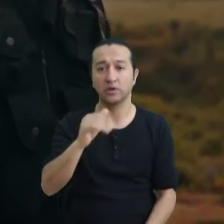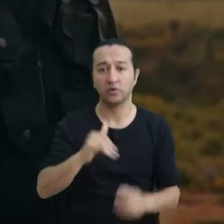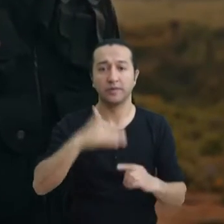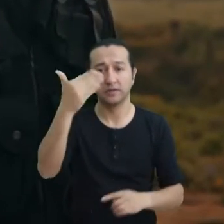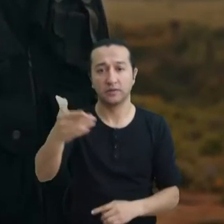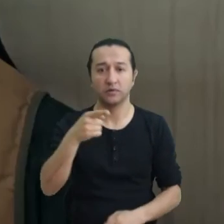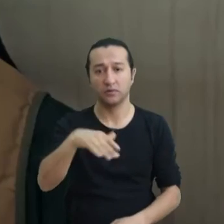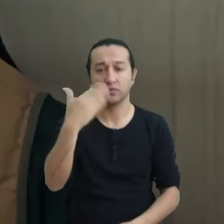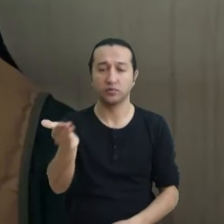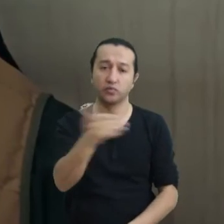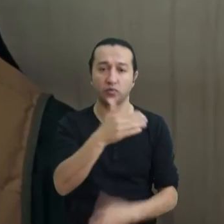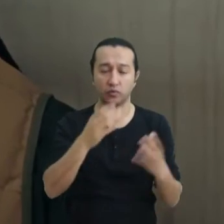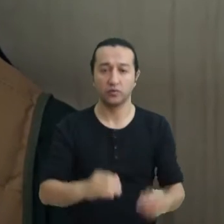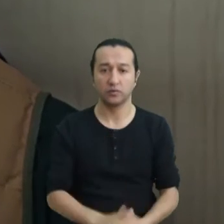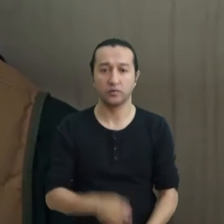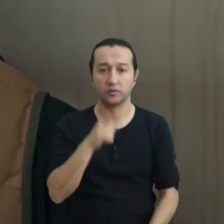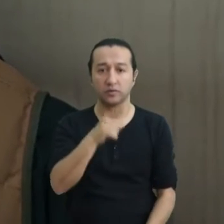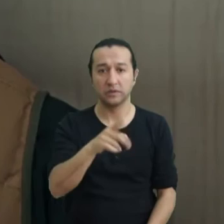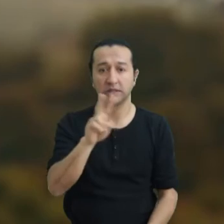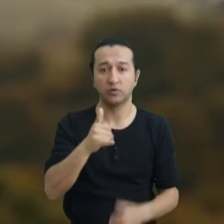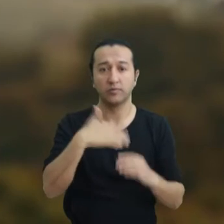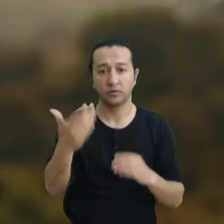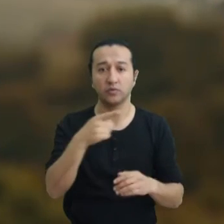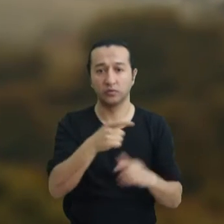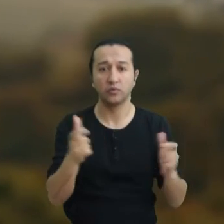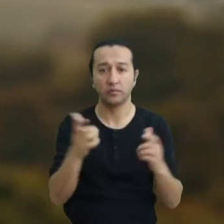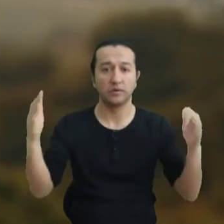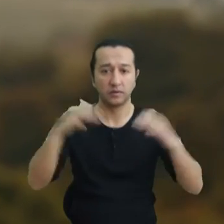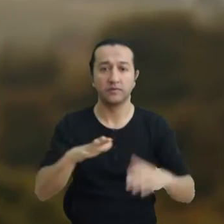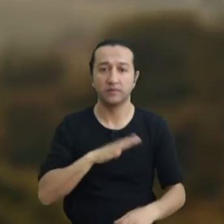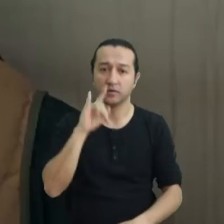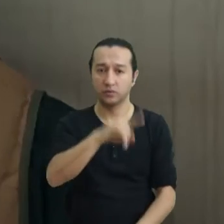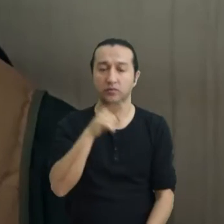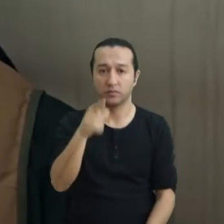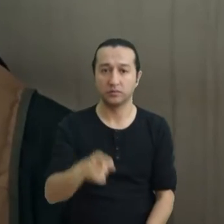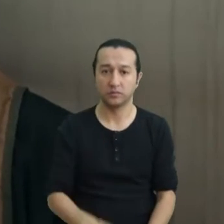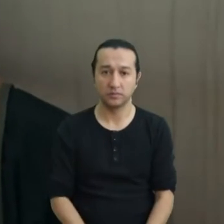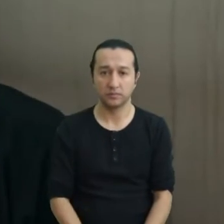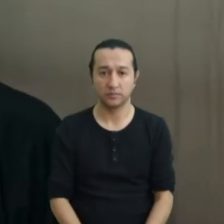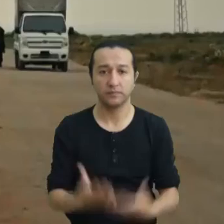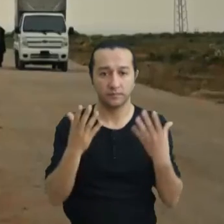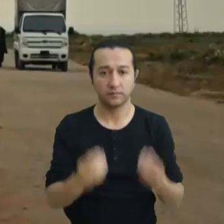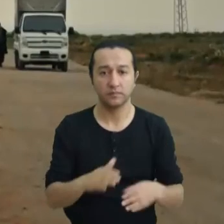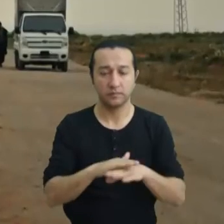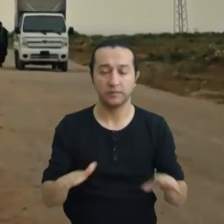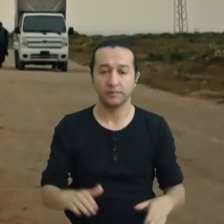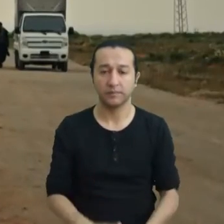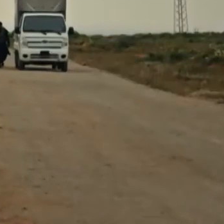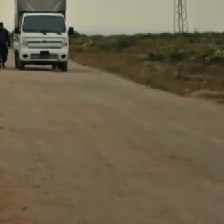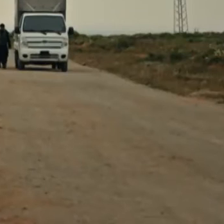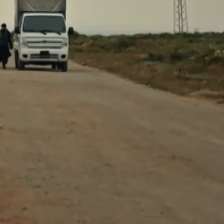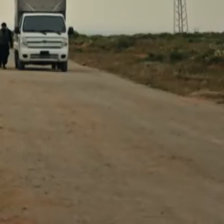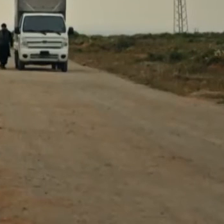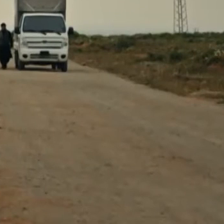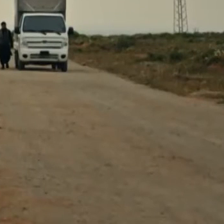2 kilometre geriye git. Sola dön. 20 kilometre sonra toplanma merkezi var. Oraya götür. Tamam.